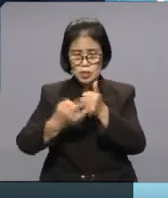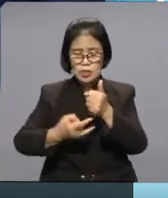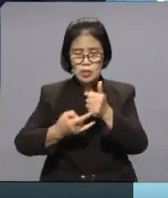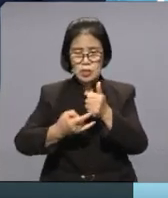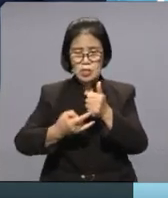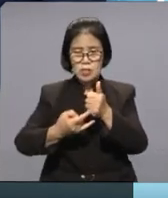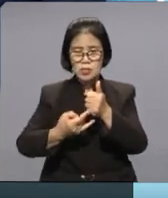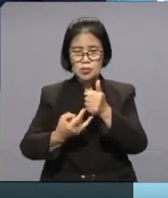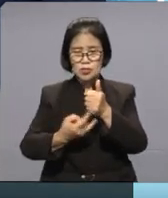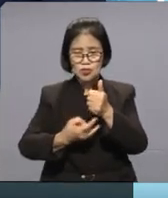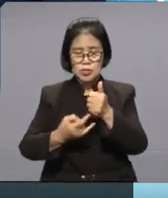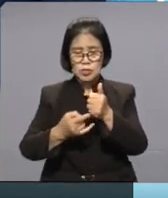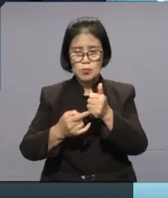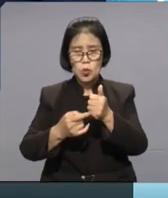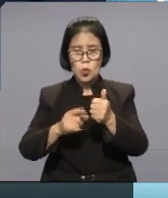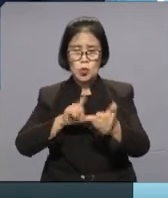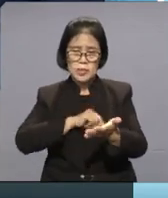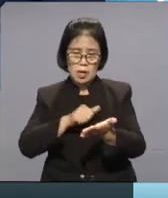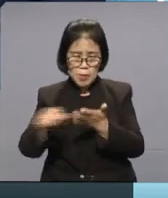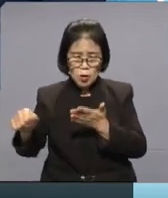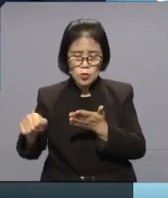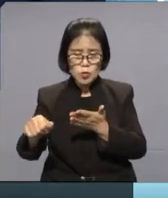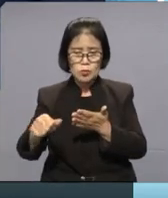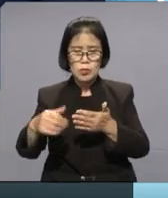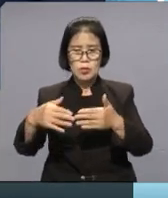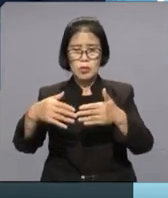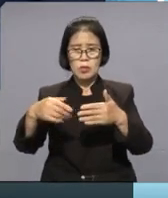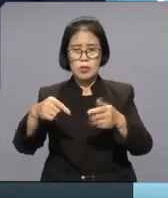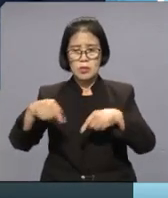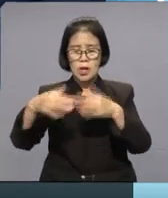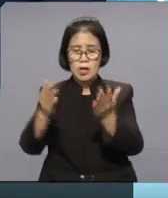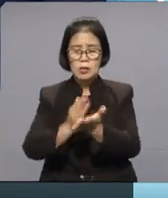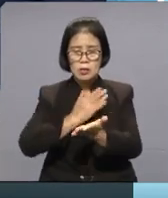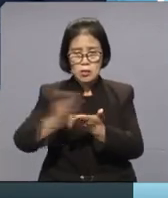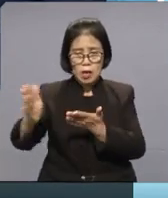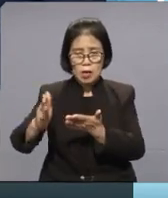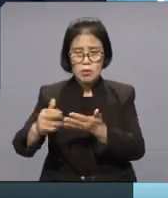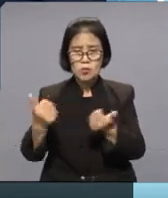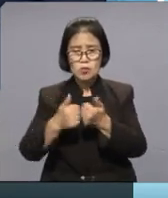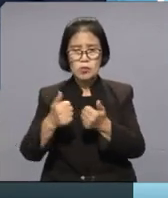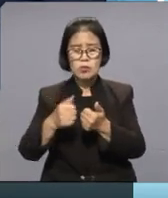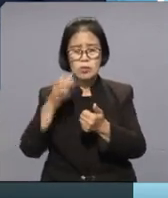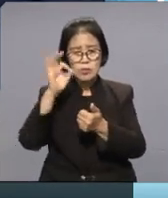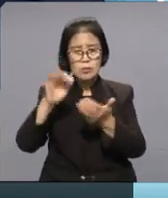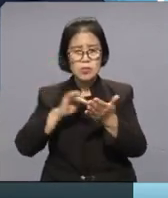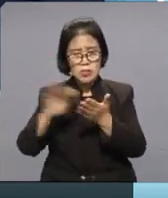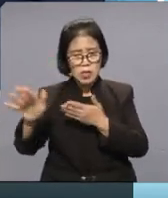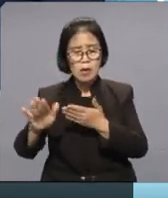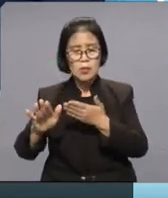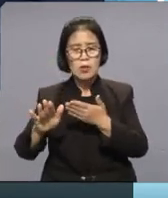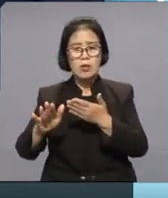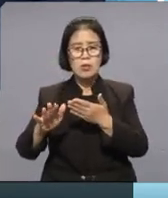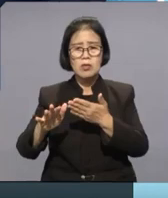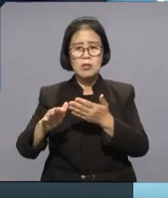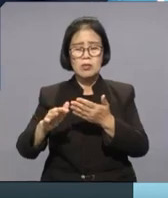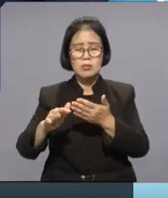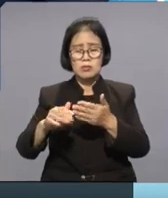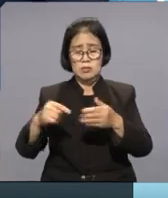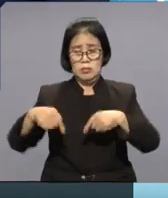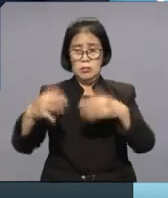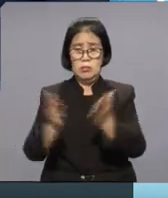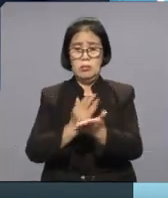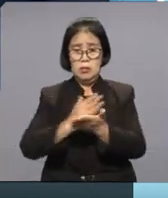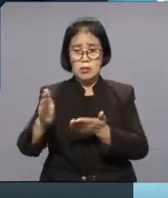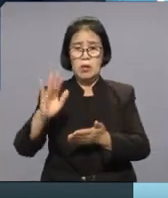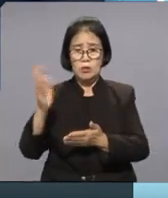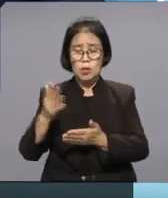되면 제명 또는 탈당 권유거든요. 그럼 예. 탈당은 안 할 수가 없어요. 탈당 권유하고 10일 지나면 탈당을 의무적으로 해야 되는 상황이 되거든요. 예. 그랬을 때